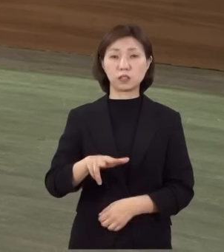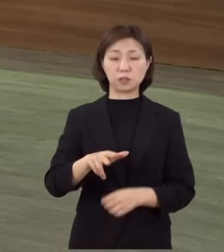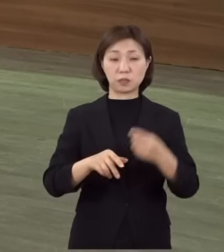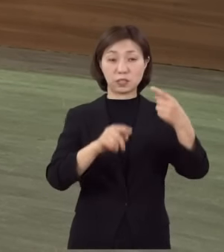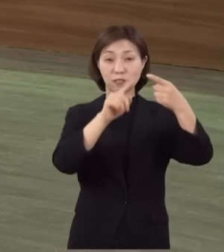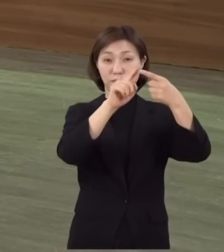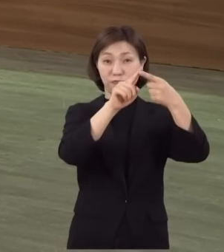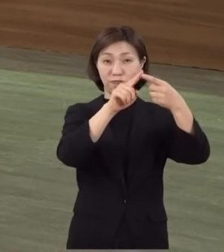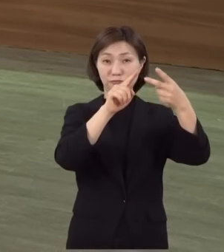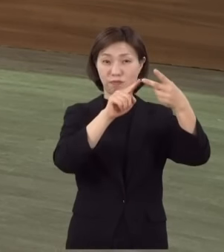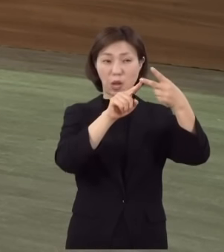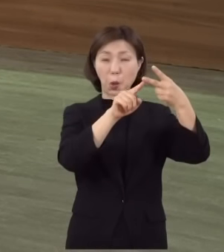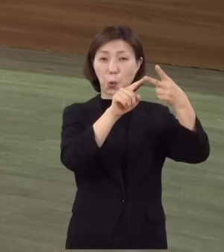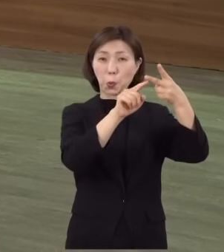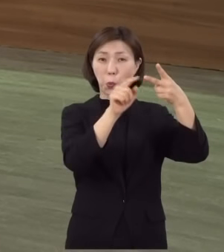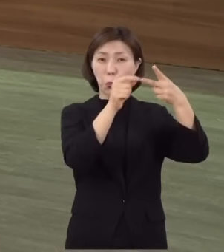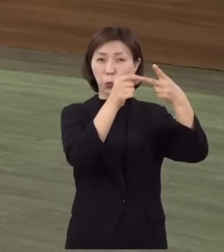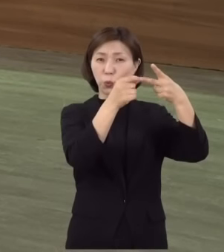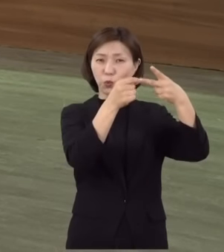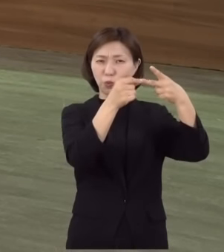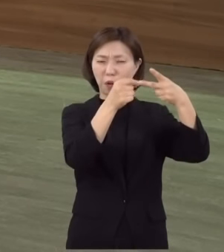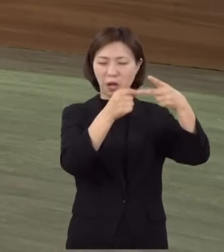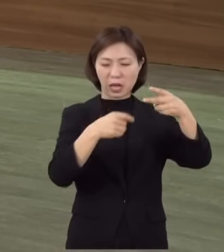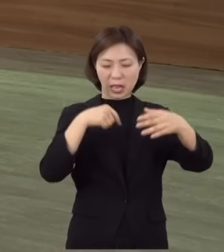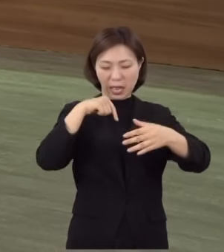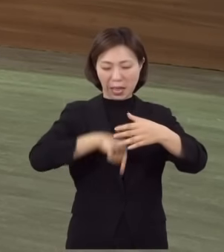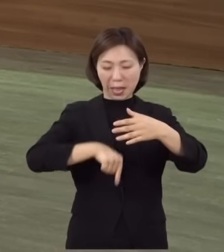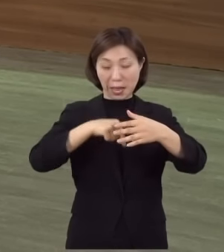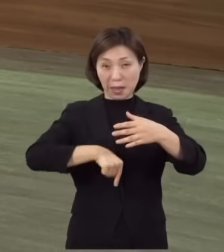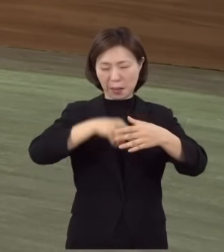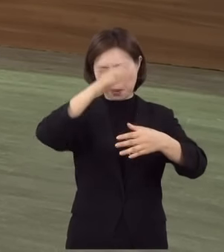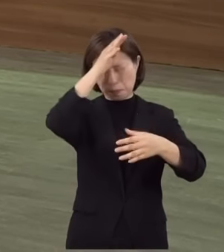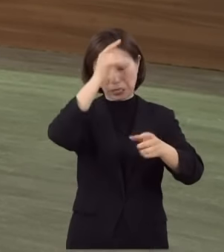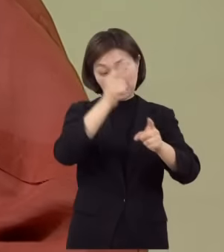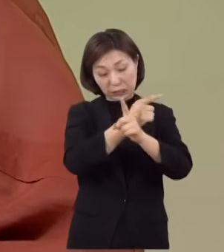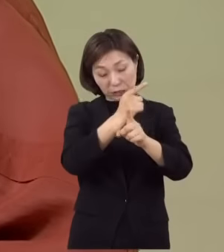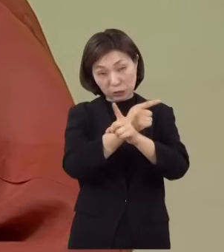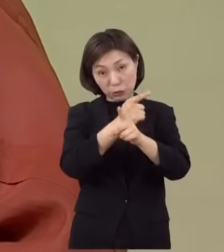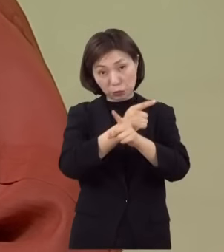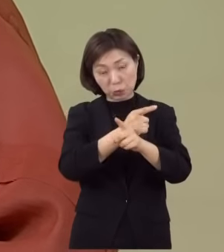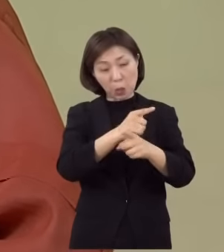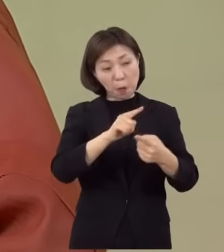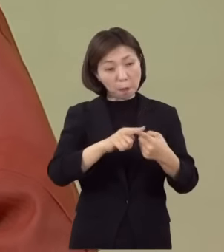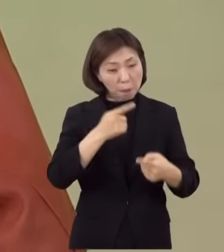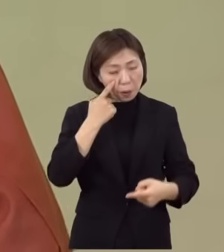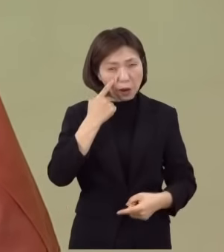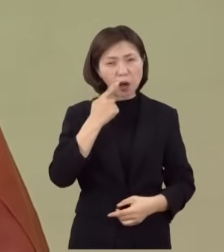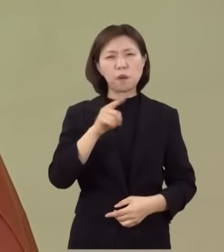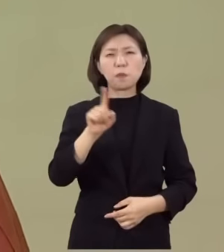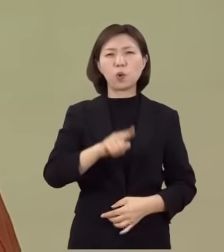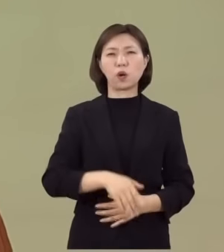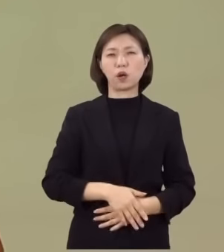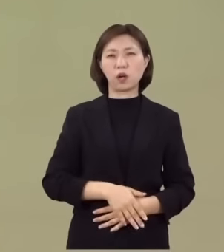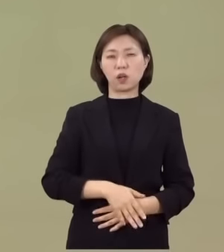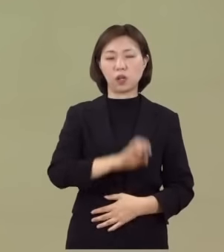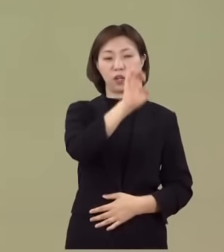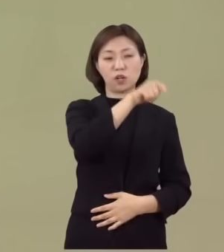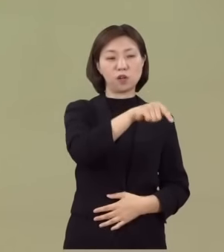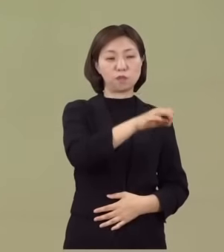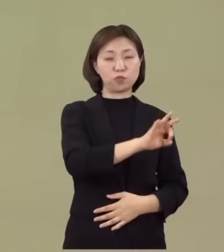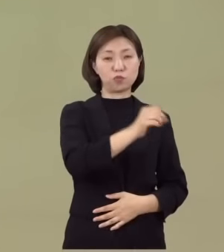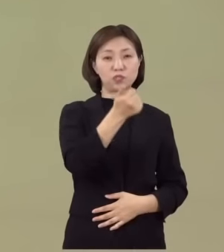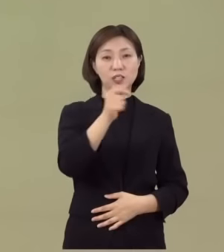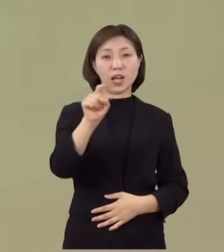앞에서 말한 내상을 치료하는 법에 따라 행하면 설령 풍